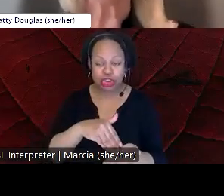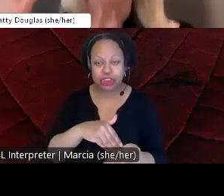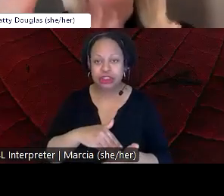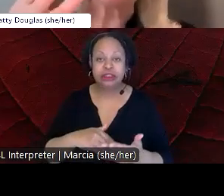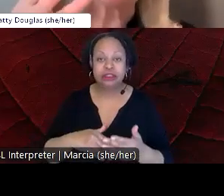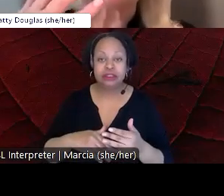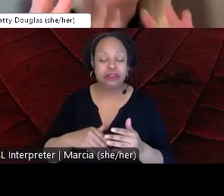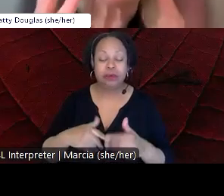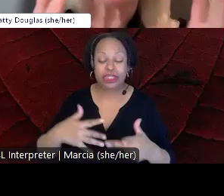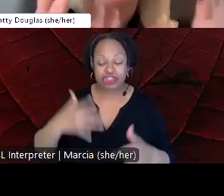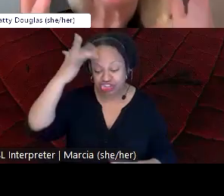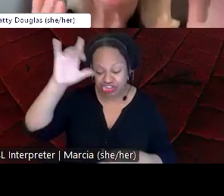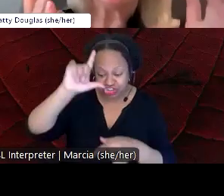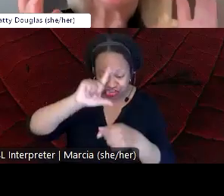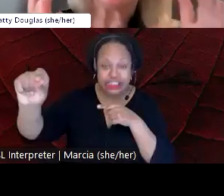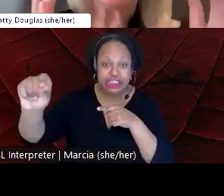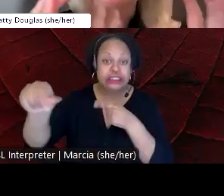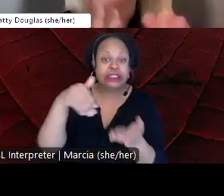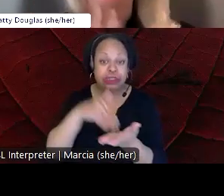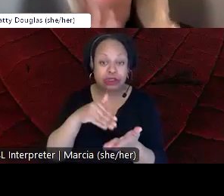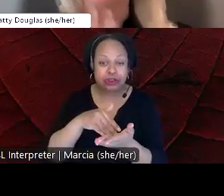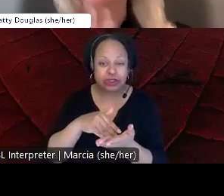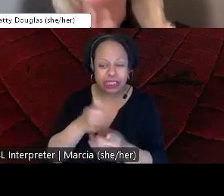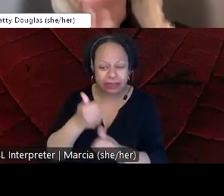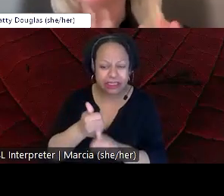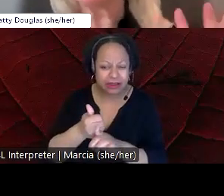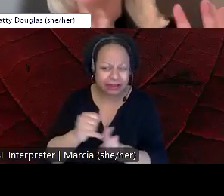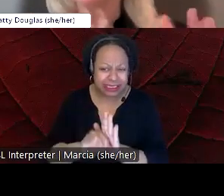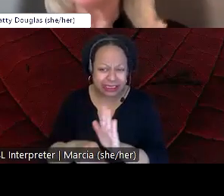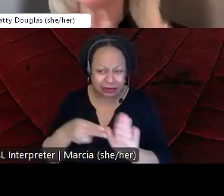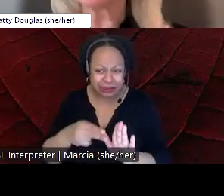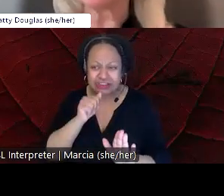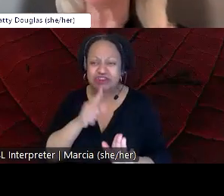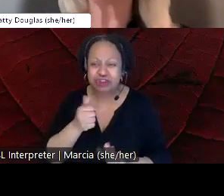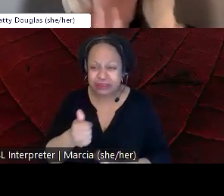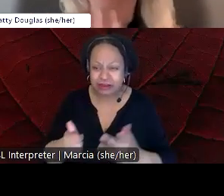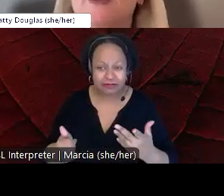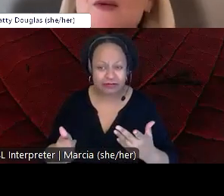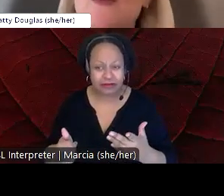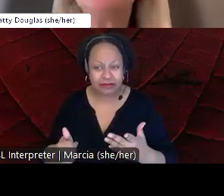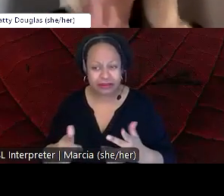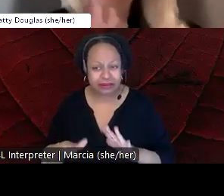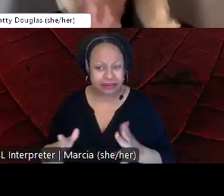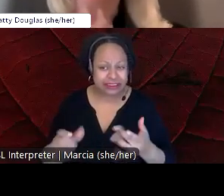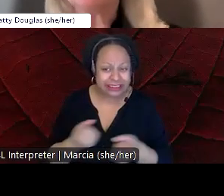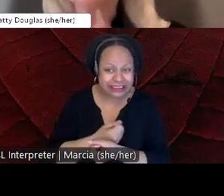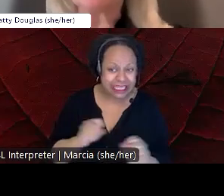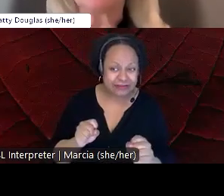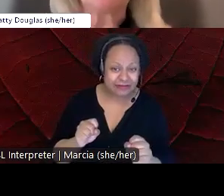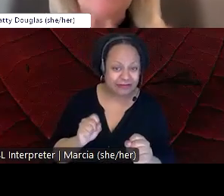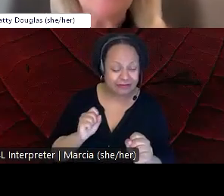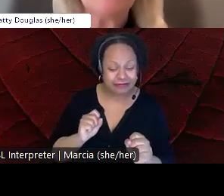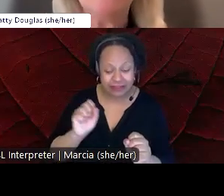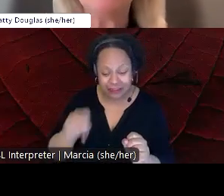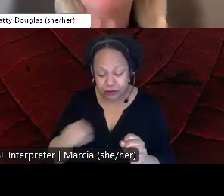vient de la série qui s'appelle Le Good Doctor, le bon docteur, qui a donc lui-même